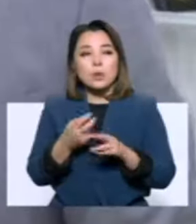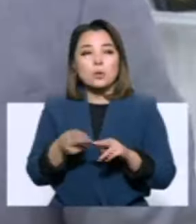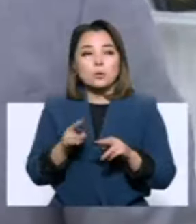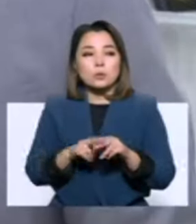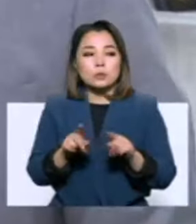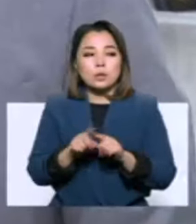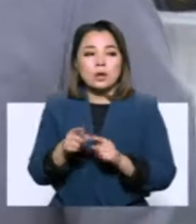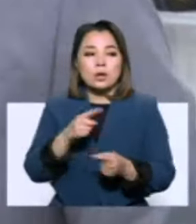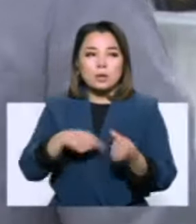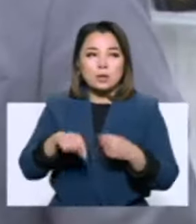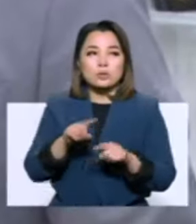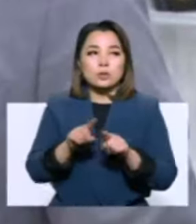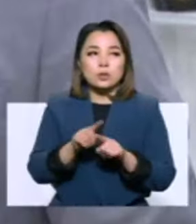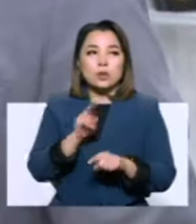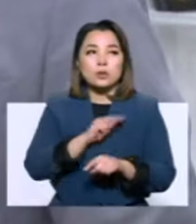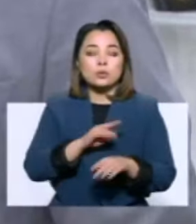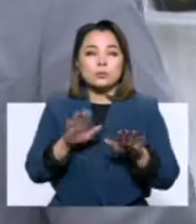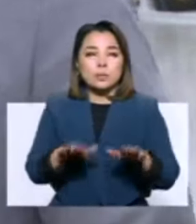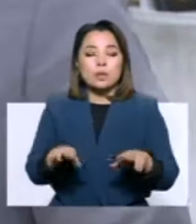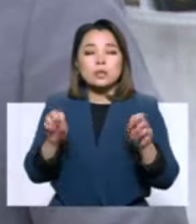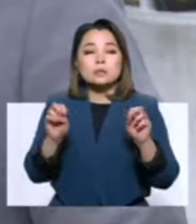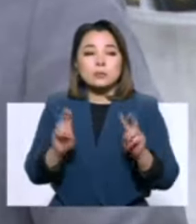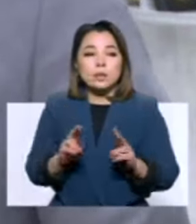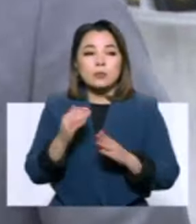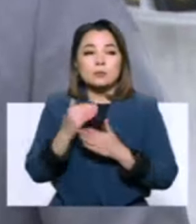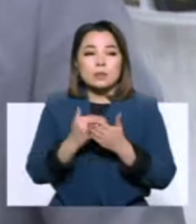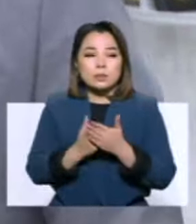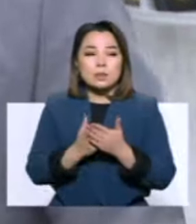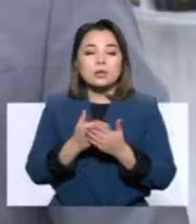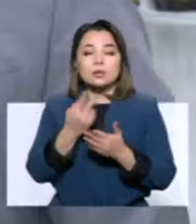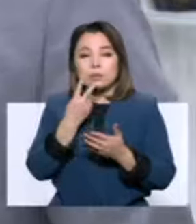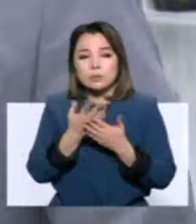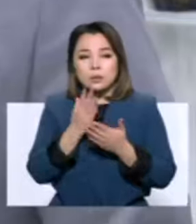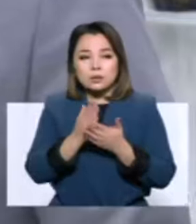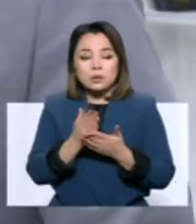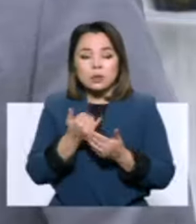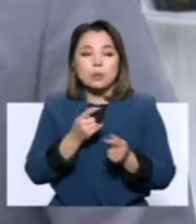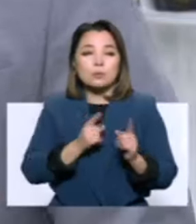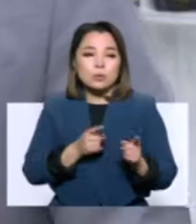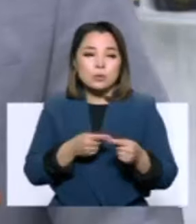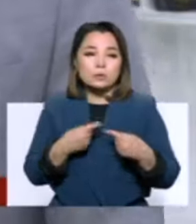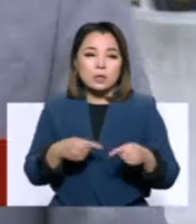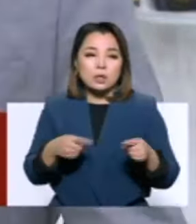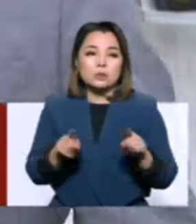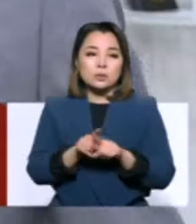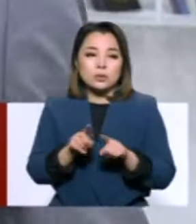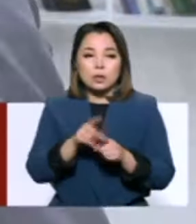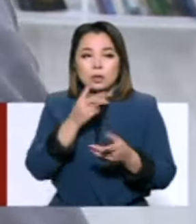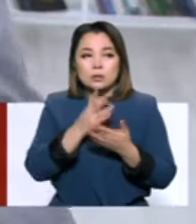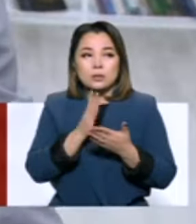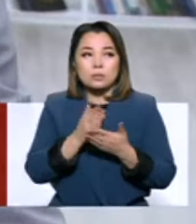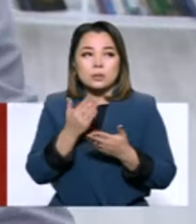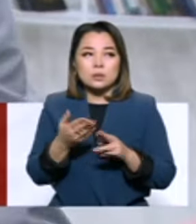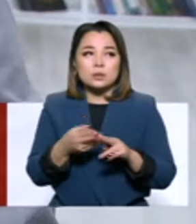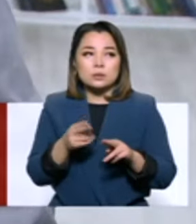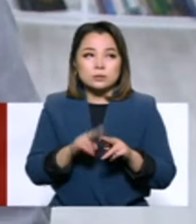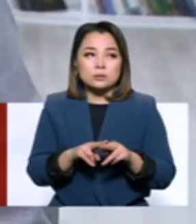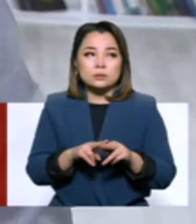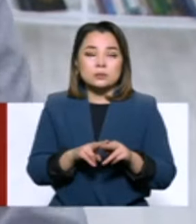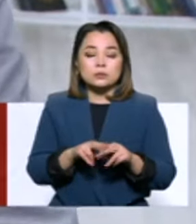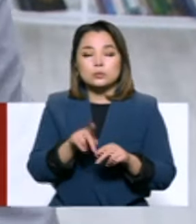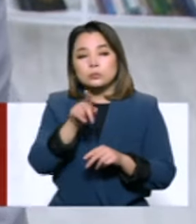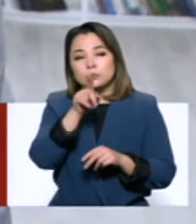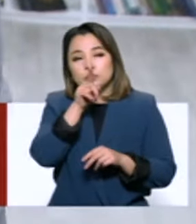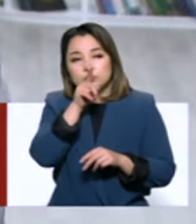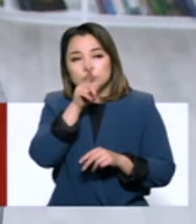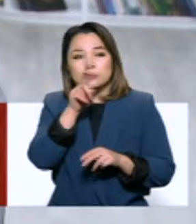кейін сол айналып келгенде жұмыстан арнайы баппен, статьямен шығарамыз деп қорқыту сәттері болады. Сондықтан жаңағындай үндемей